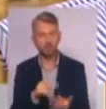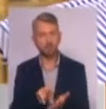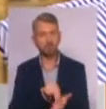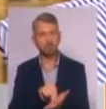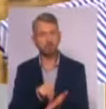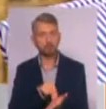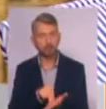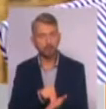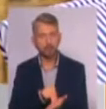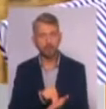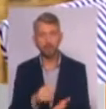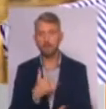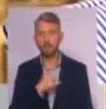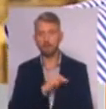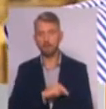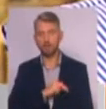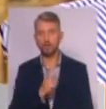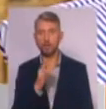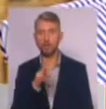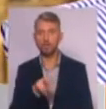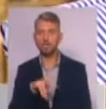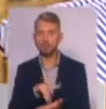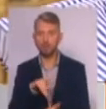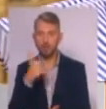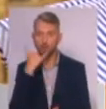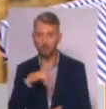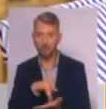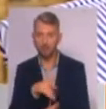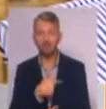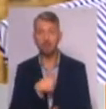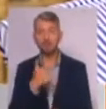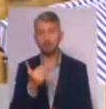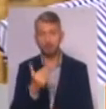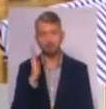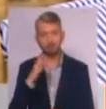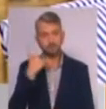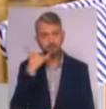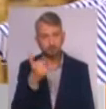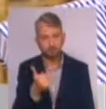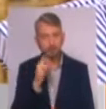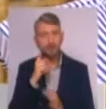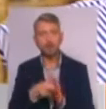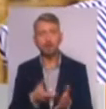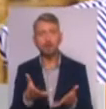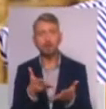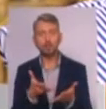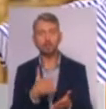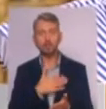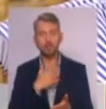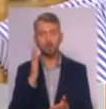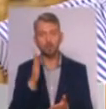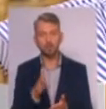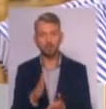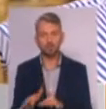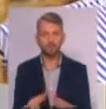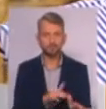записуються, і в нас працює кол-центр в приймальні, тому ми до вас перетелефонуємо і з'ясуємо наші подальші кроки, як